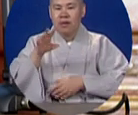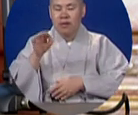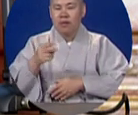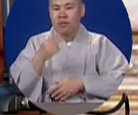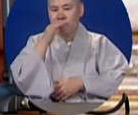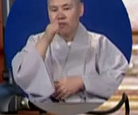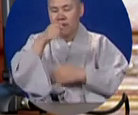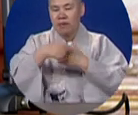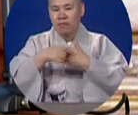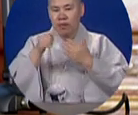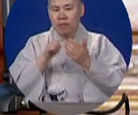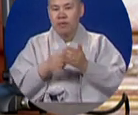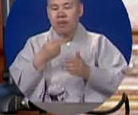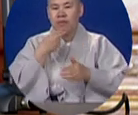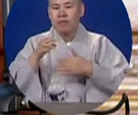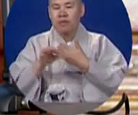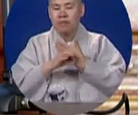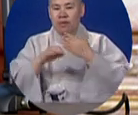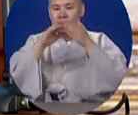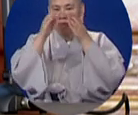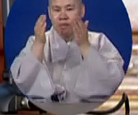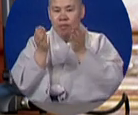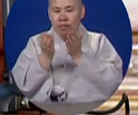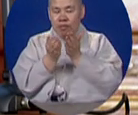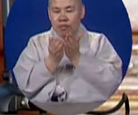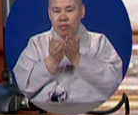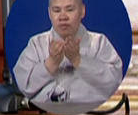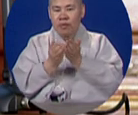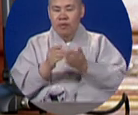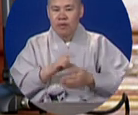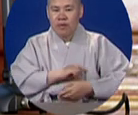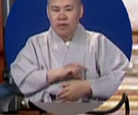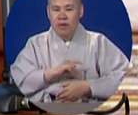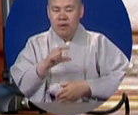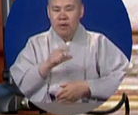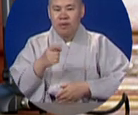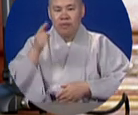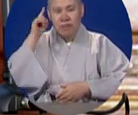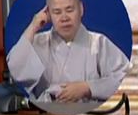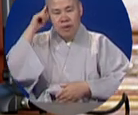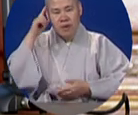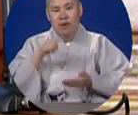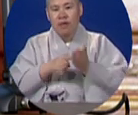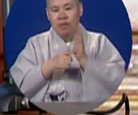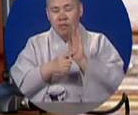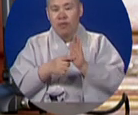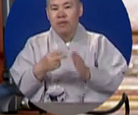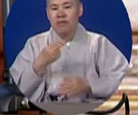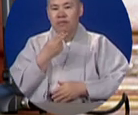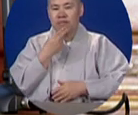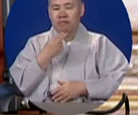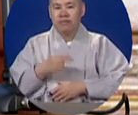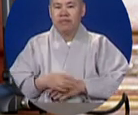없으면 일체 명칭 개념 표현 이런 게 없습니다